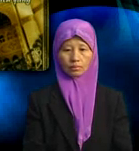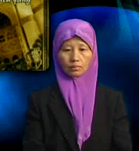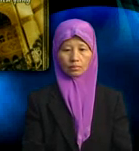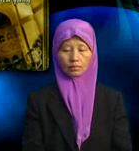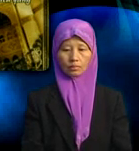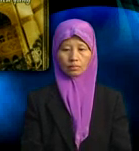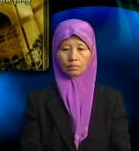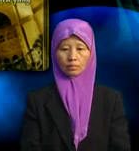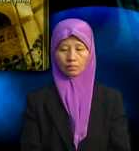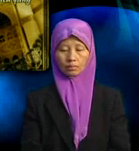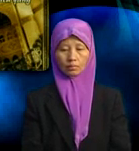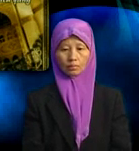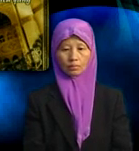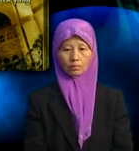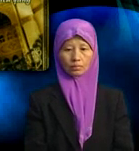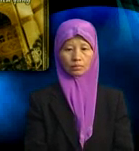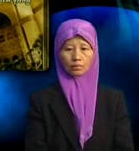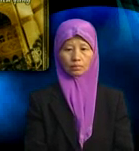dan bersih.